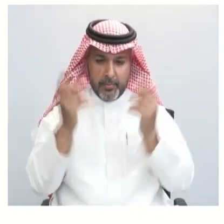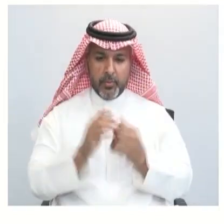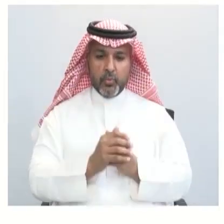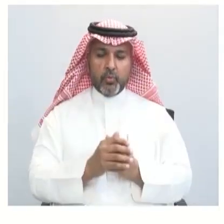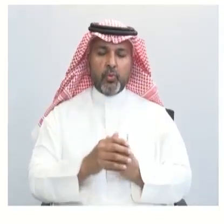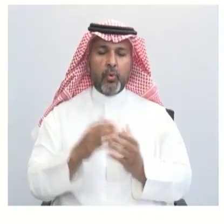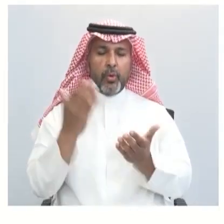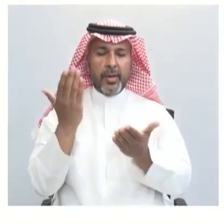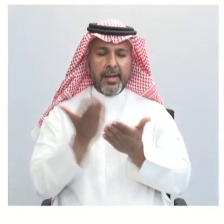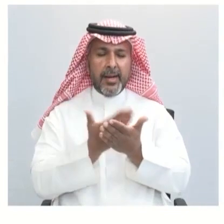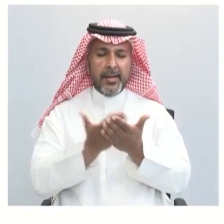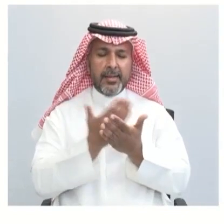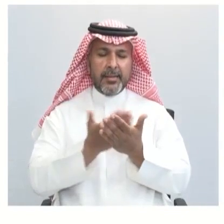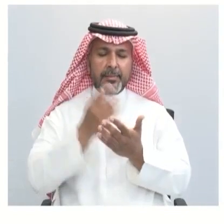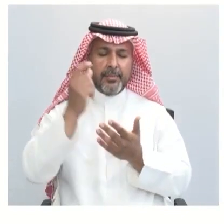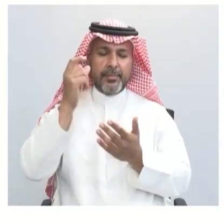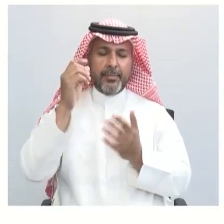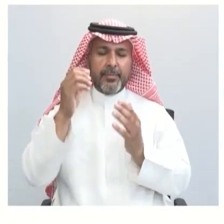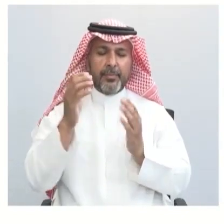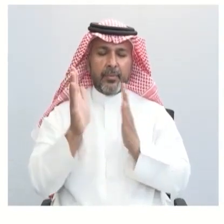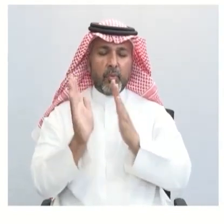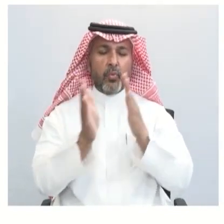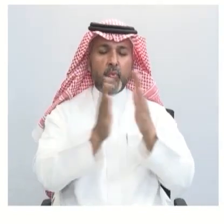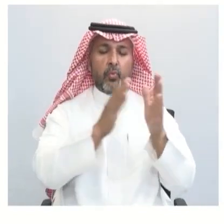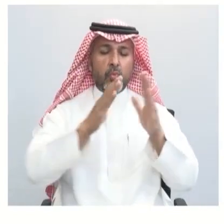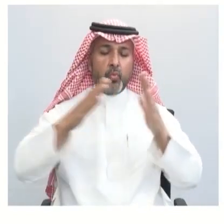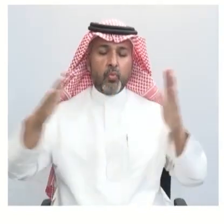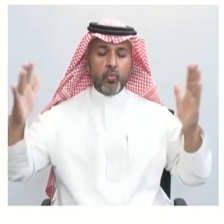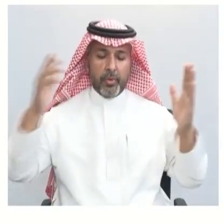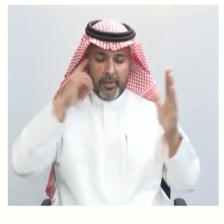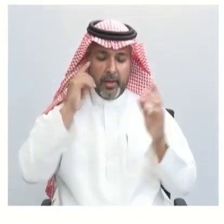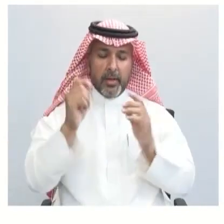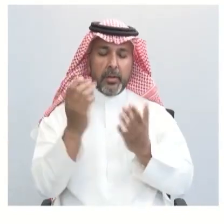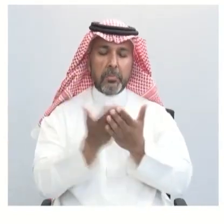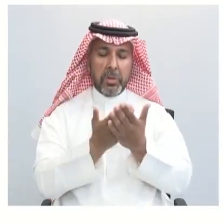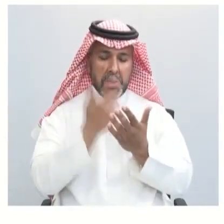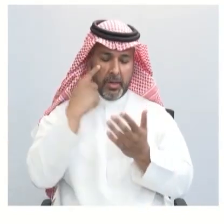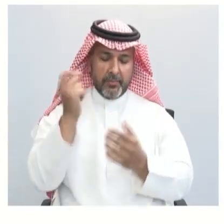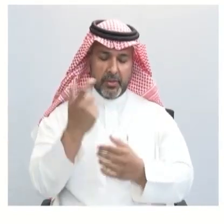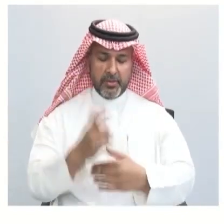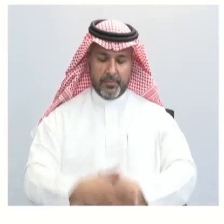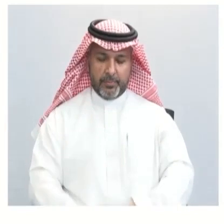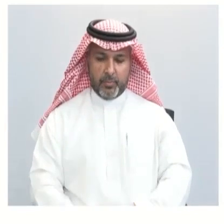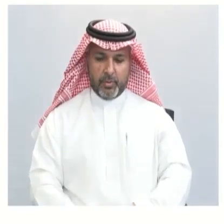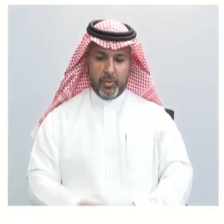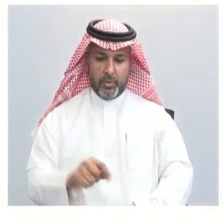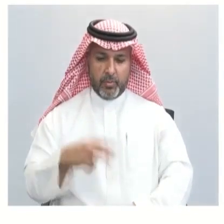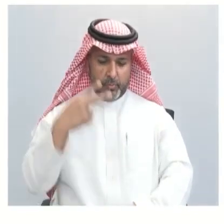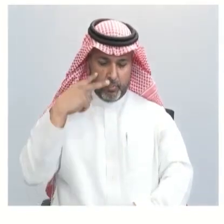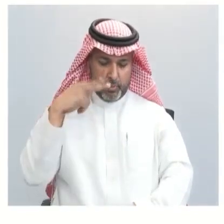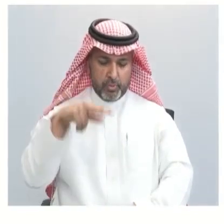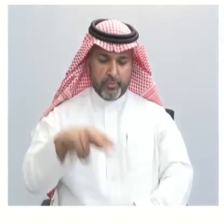دوال المقلوب ونمثل تحويلات دوال المقلوب بيانيا المفردات الجديده خط